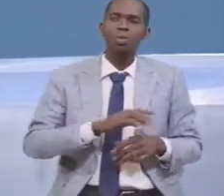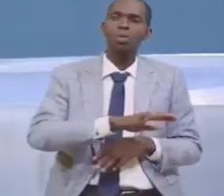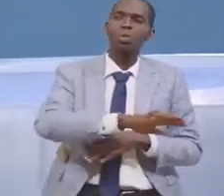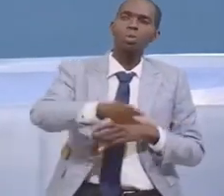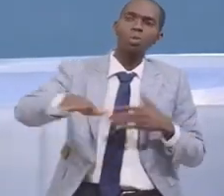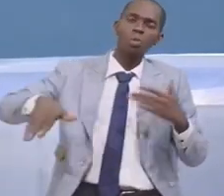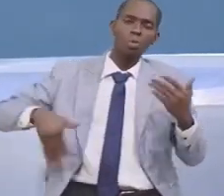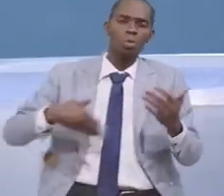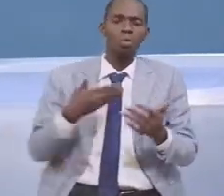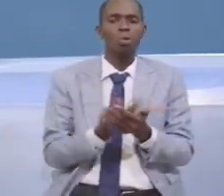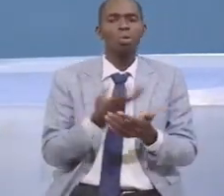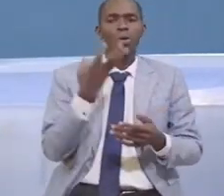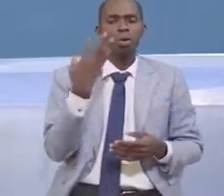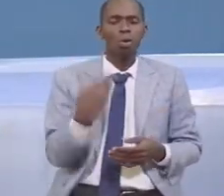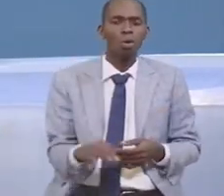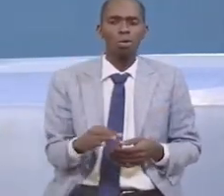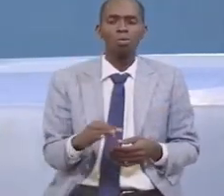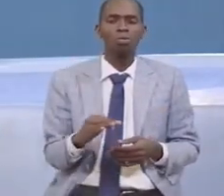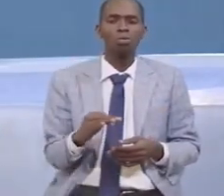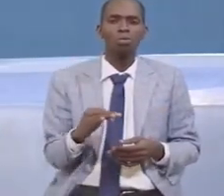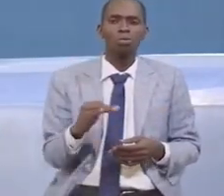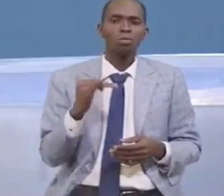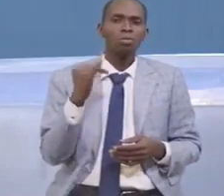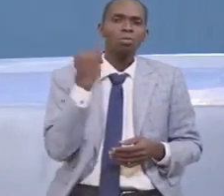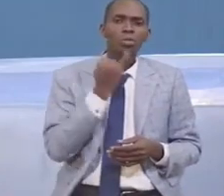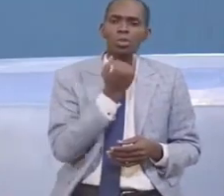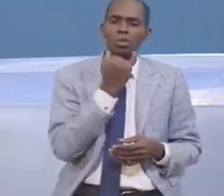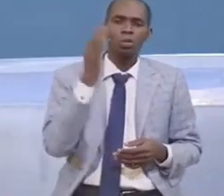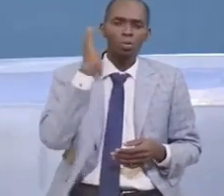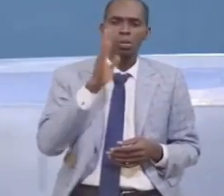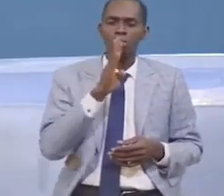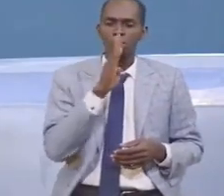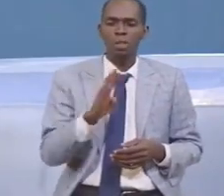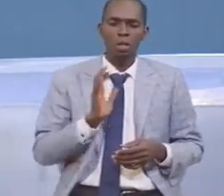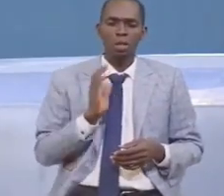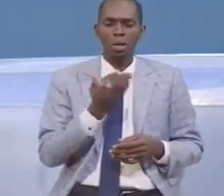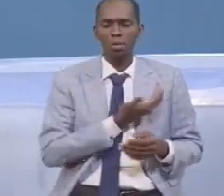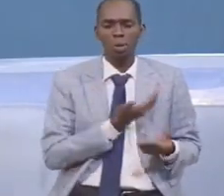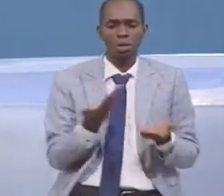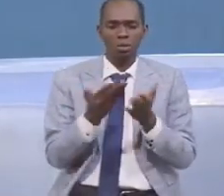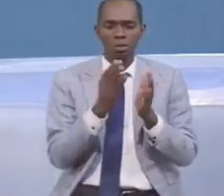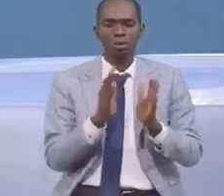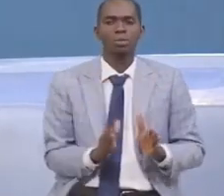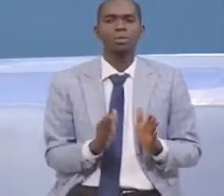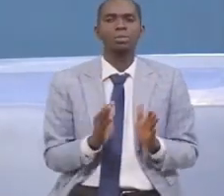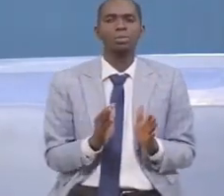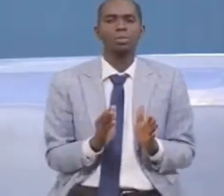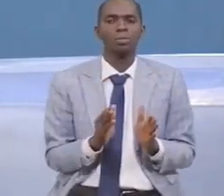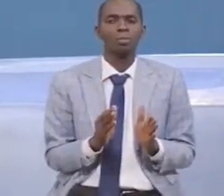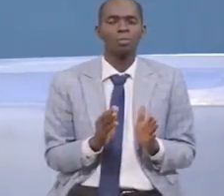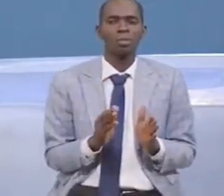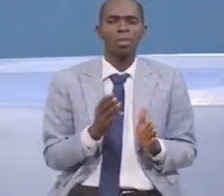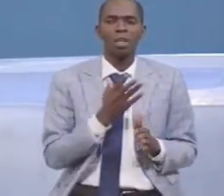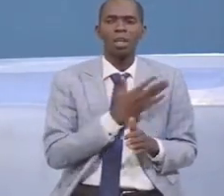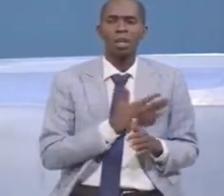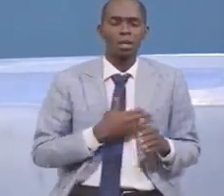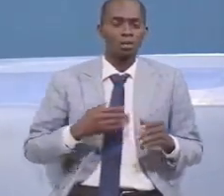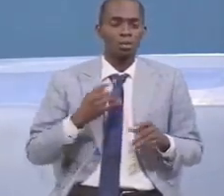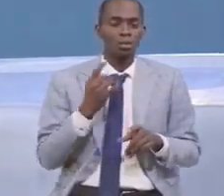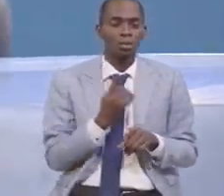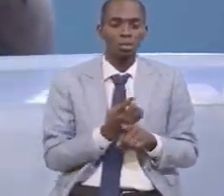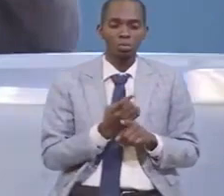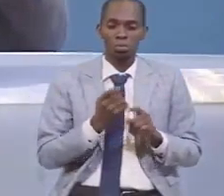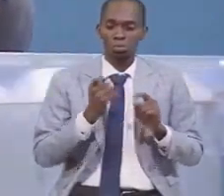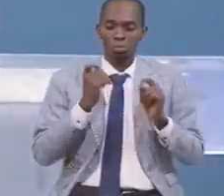ప్రగల్భాలు పలుకుతున్నాడు. ఎవడైనా నాకు విరోధంగా వచ్చి నన్ను చంపేస్తే మేమందరం ఇజ్రాయేలుకి దాసోహం అవుతాం అంటున్నాడు. All of a sudden,